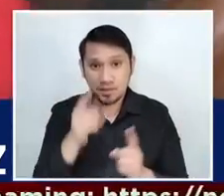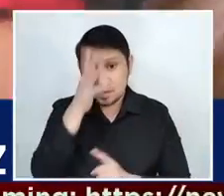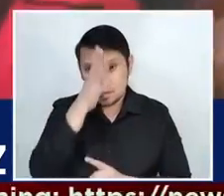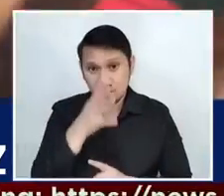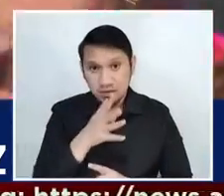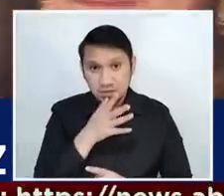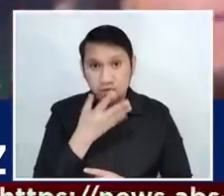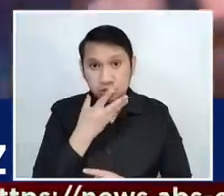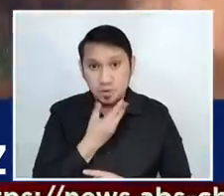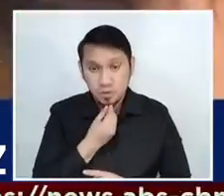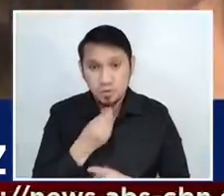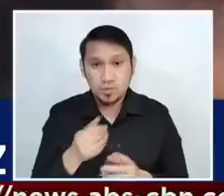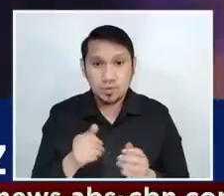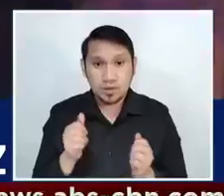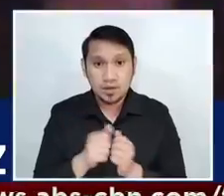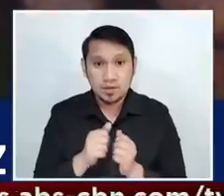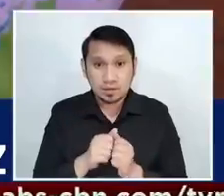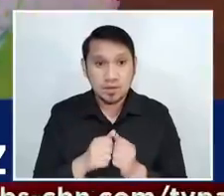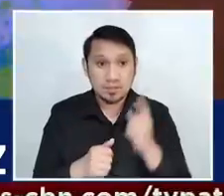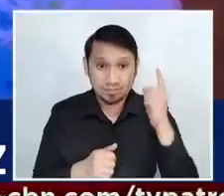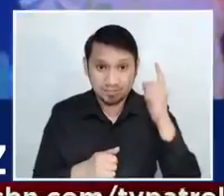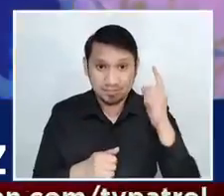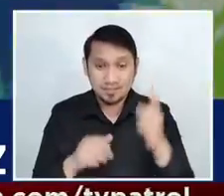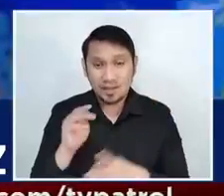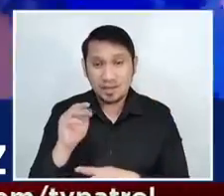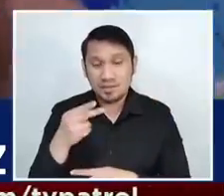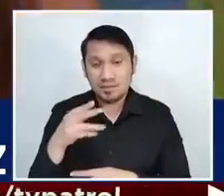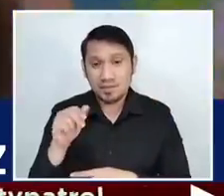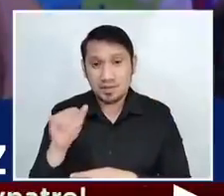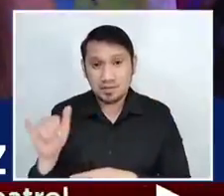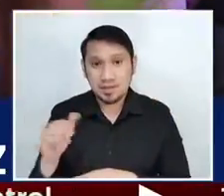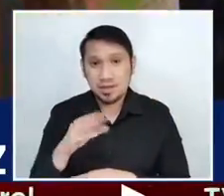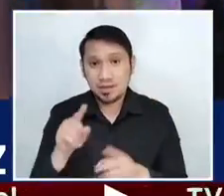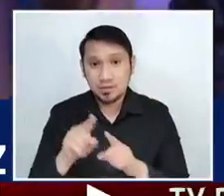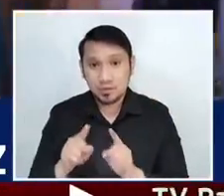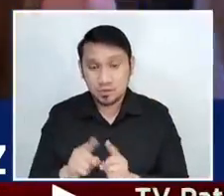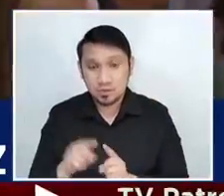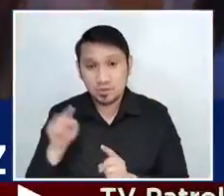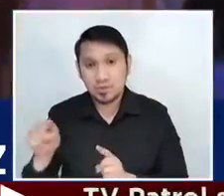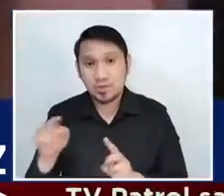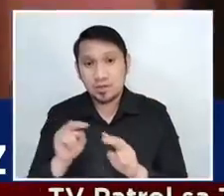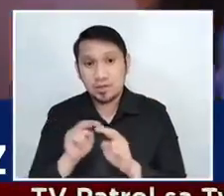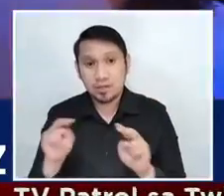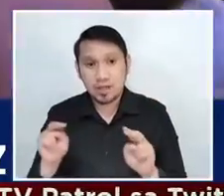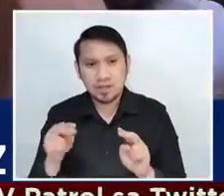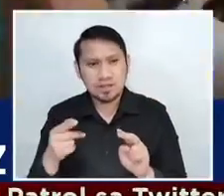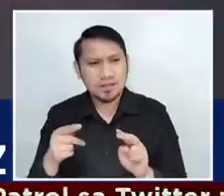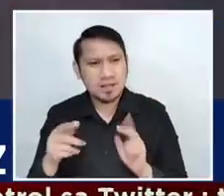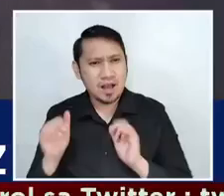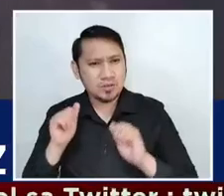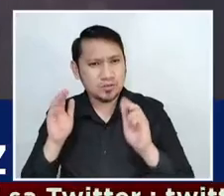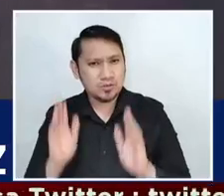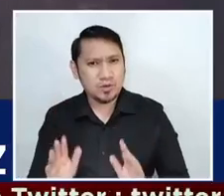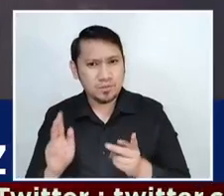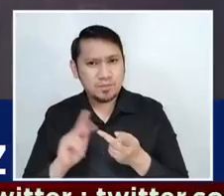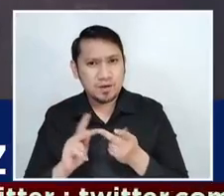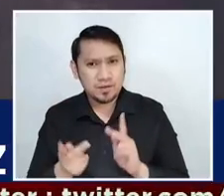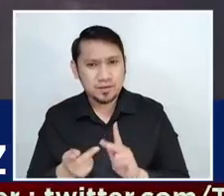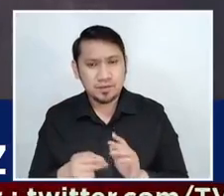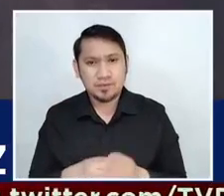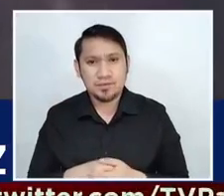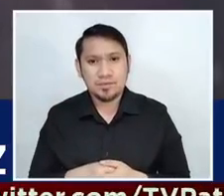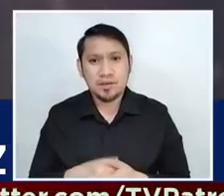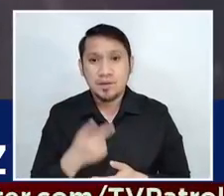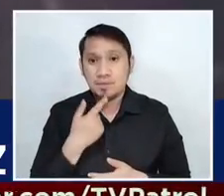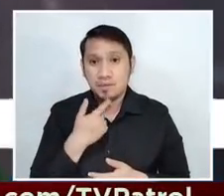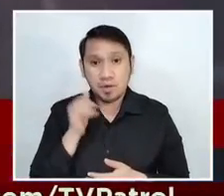ang partner niya si San Juan City Councilor Maki Mathay, habang kasama ni Cesar ang non-showbiz partner na si Kath Angeles. I will always be here